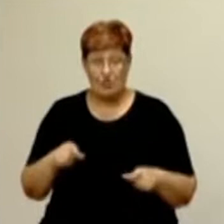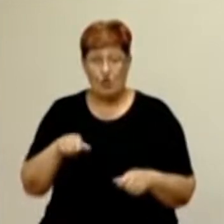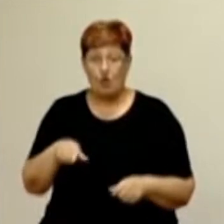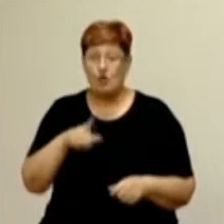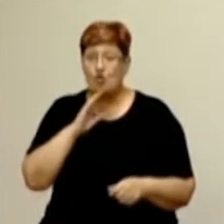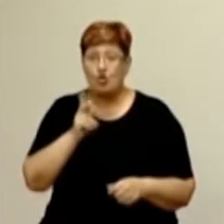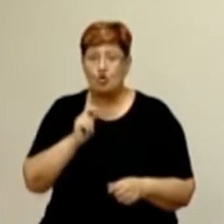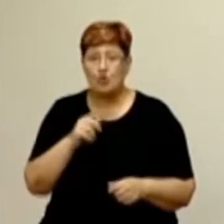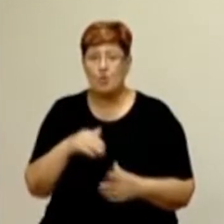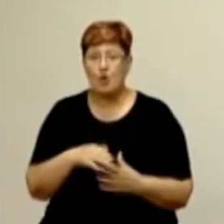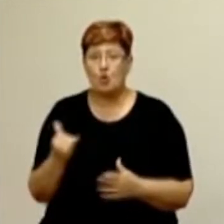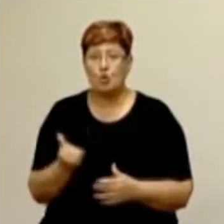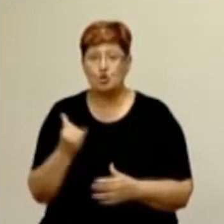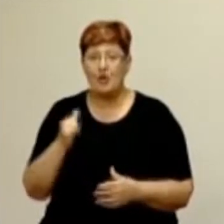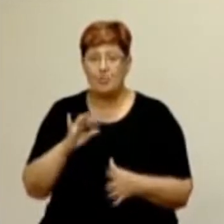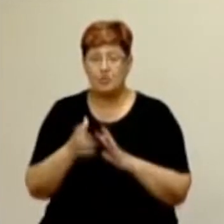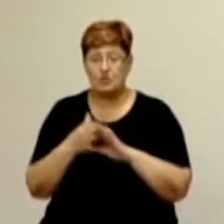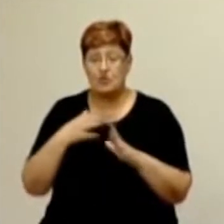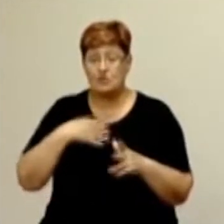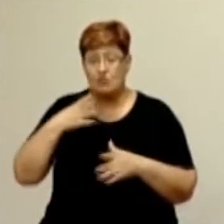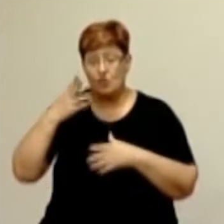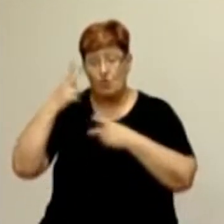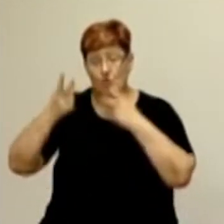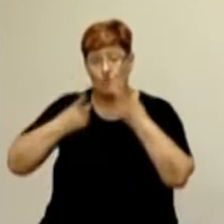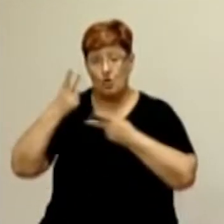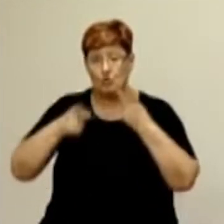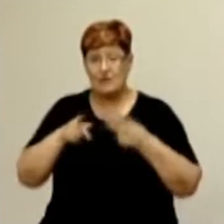još uvek stavila pod svoju kontrolu,